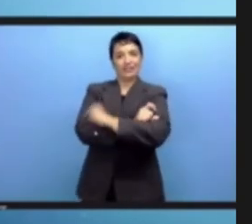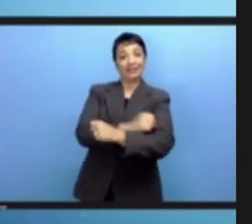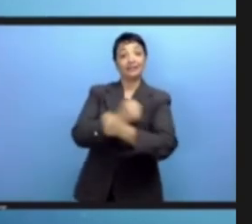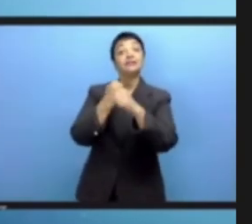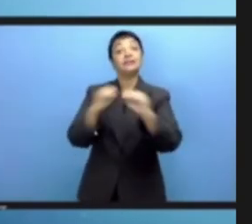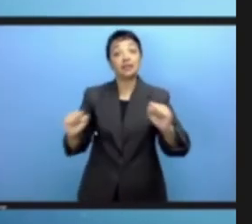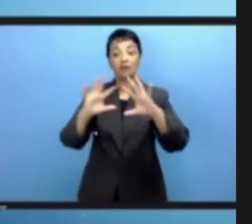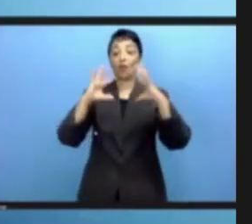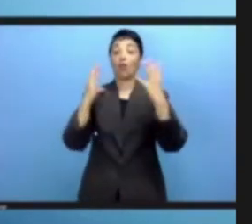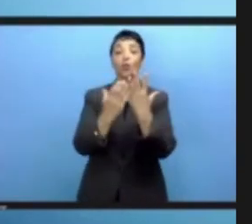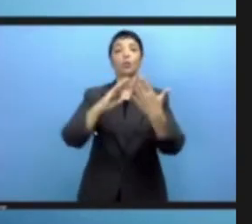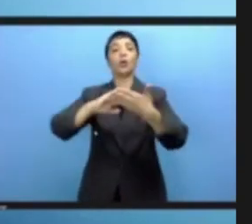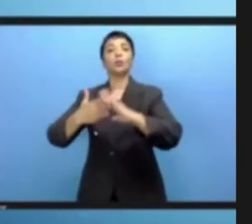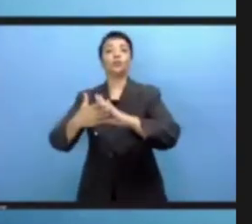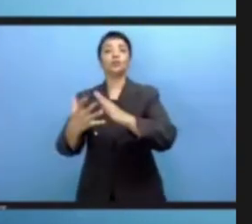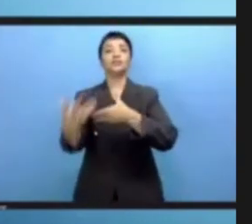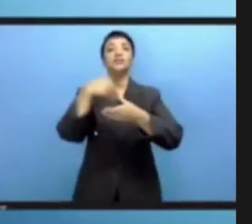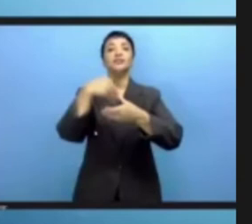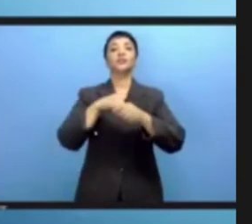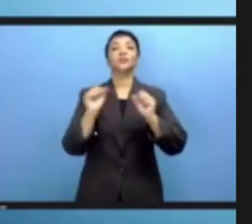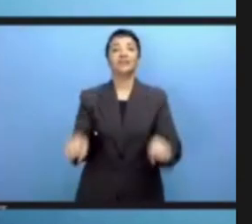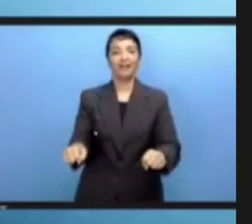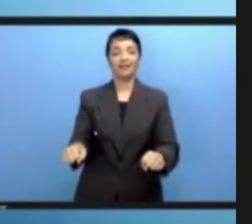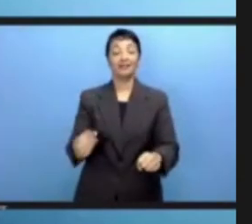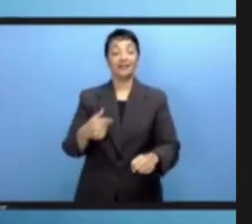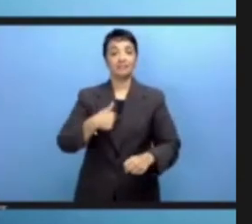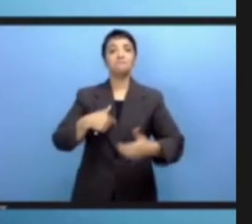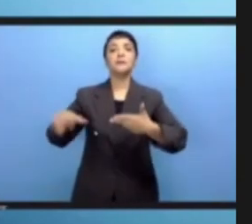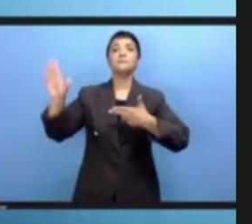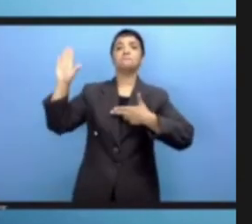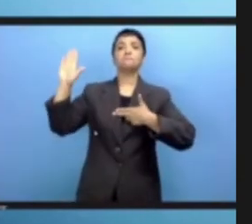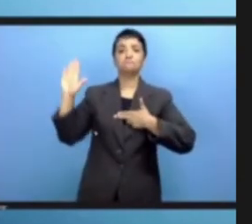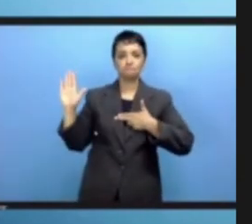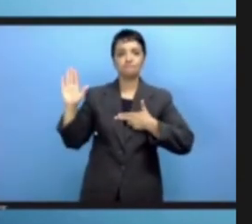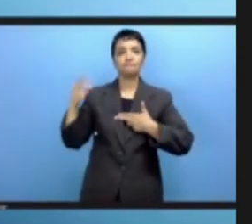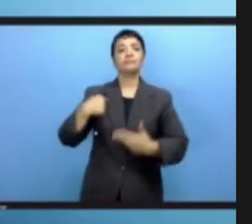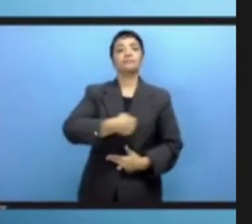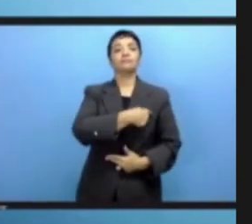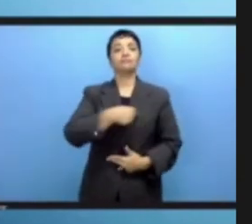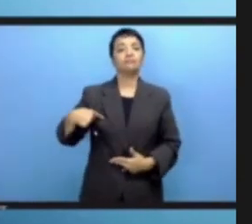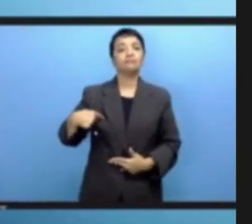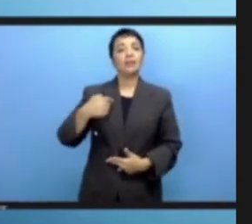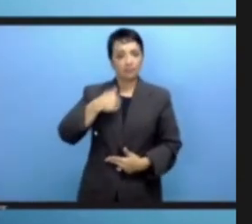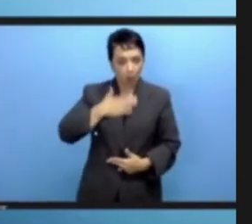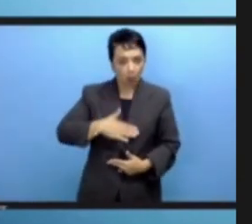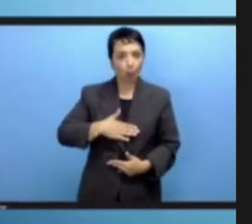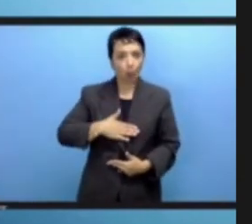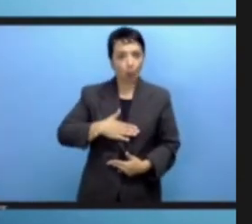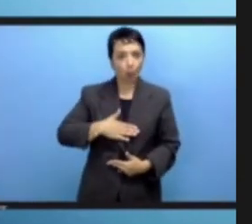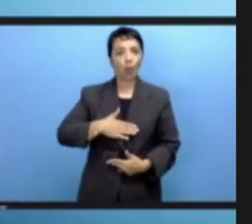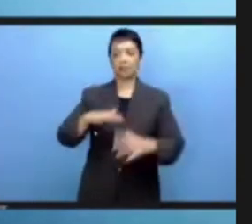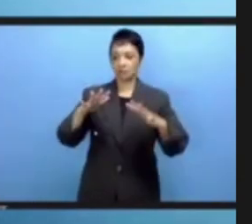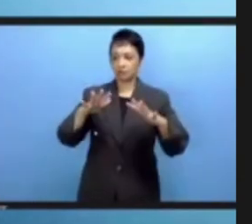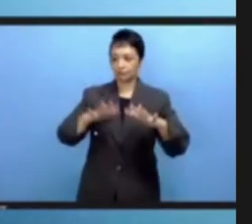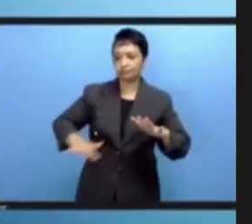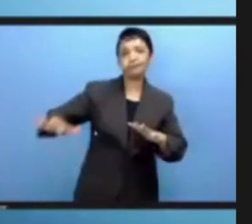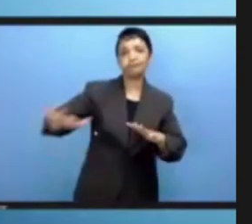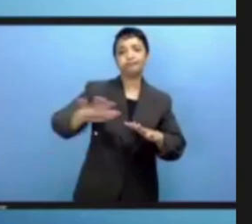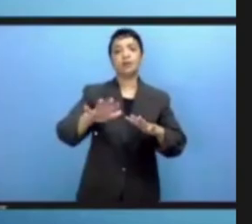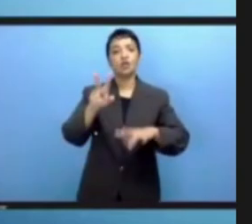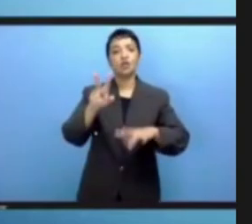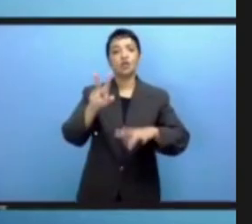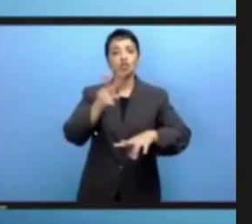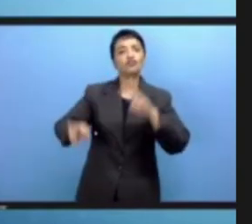une communauté résiliente, sûre et protégée, celle que nous souhaitons. Je m'engage à réviser